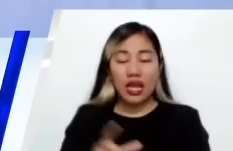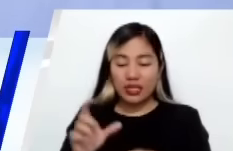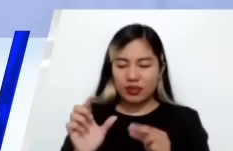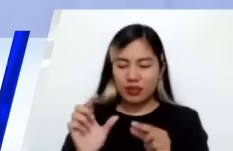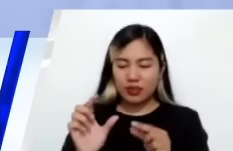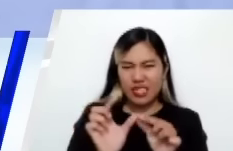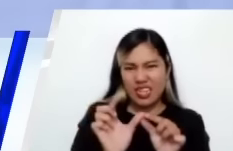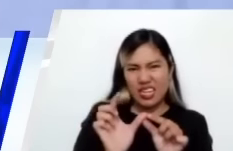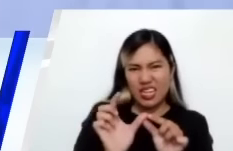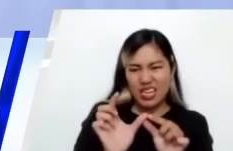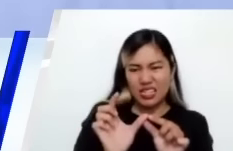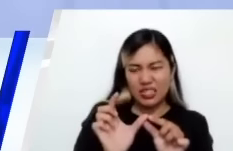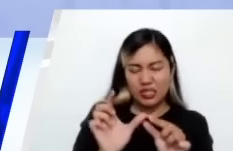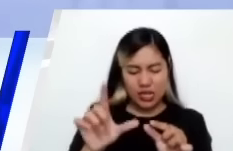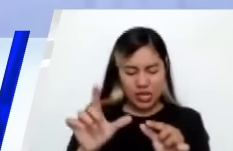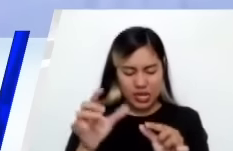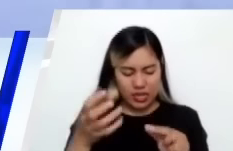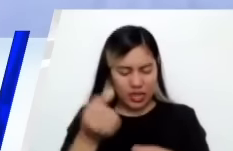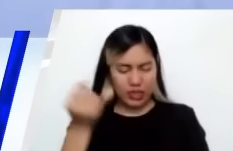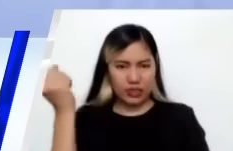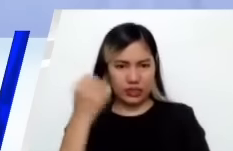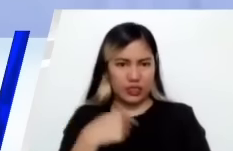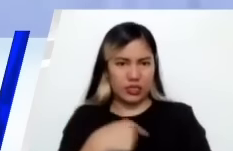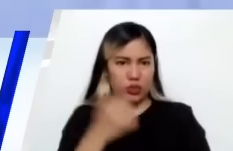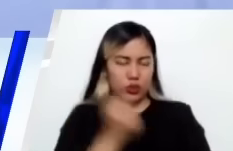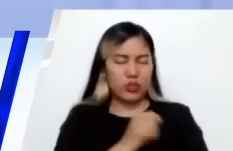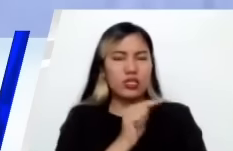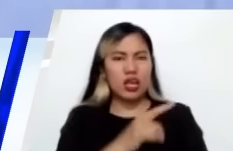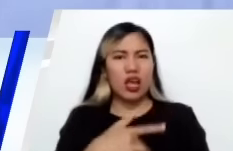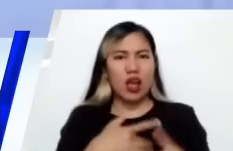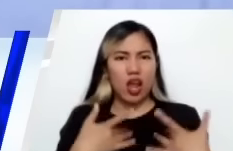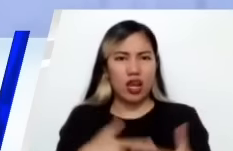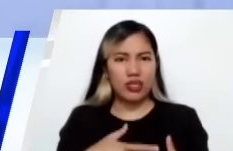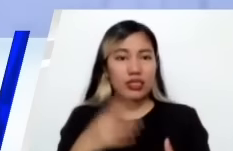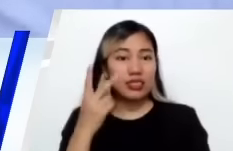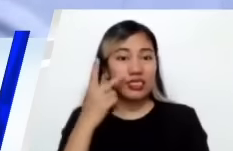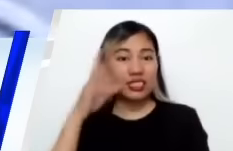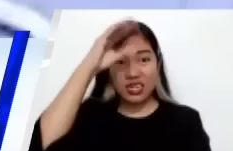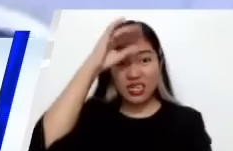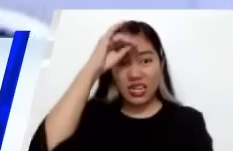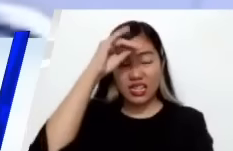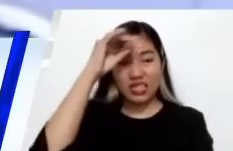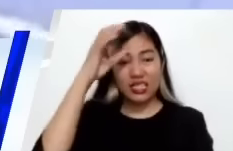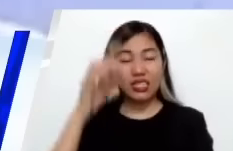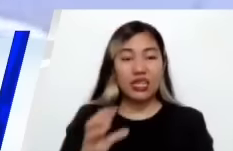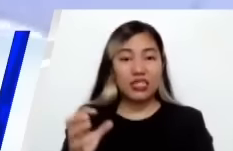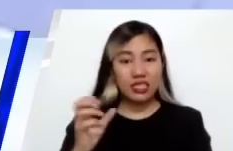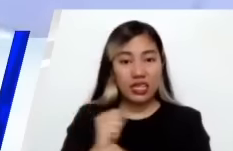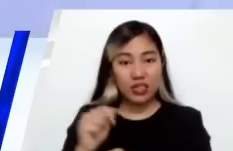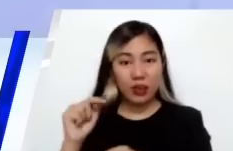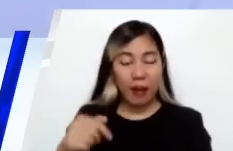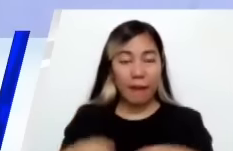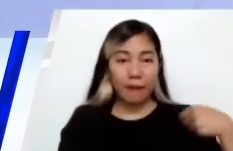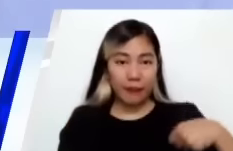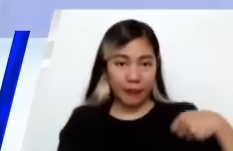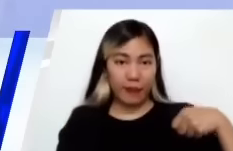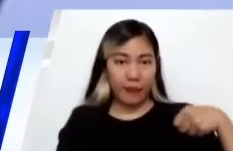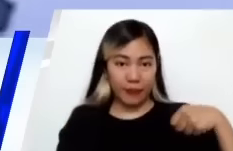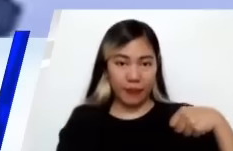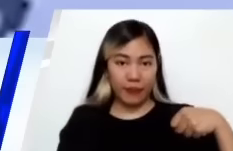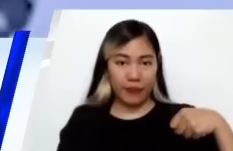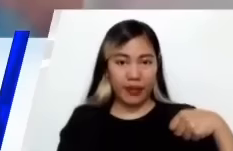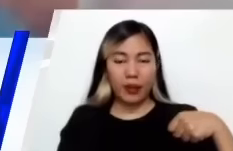ikinamatay ng biktima. Nakunan pa sa CCTV ang lalaki na naglalakad bit-bit ang isang pulang bag na hinihinalang laman ng 60,000